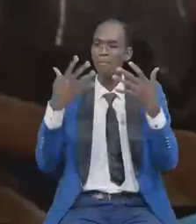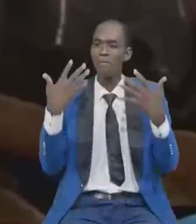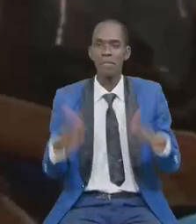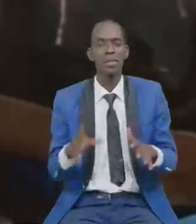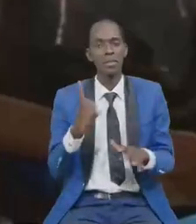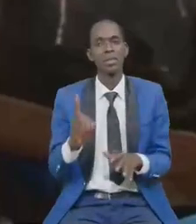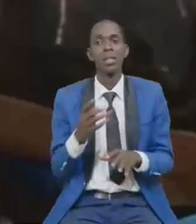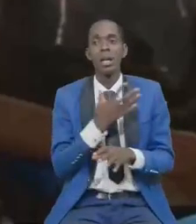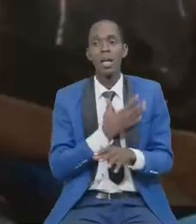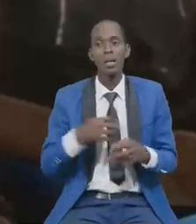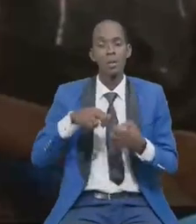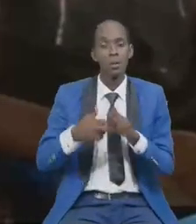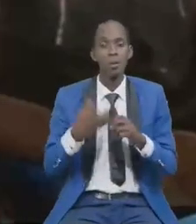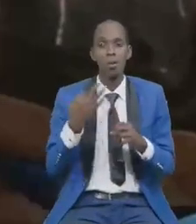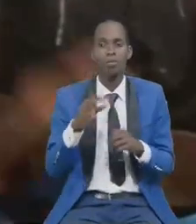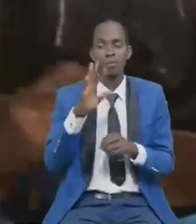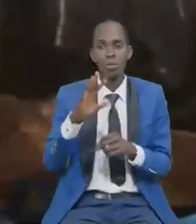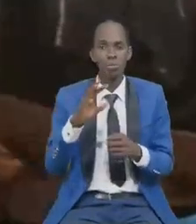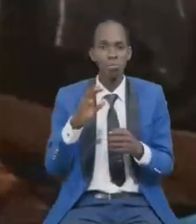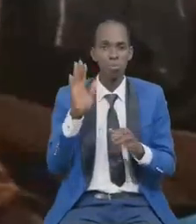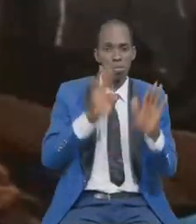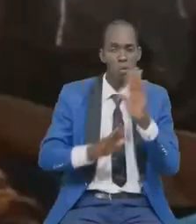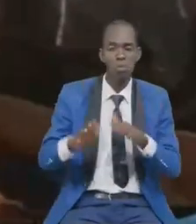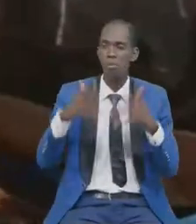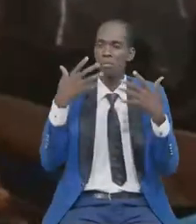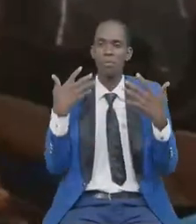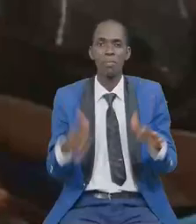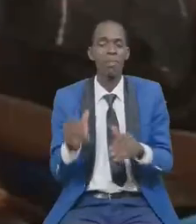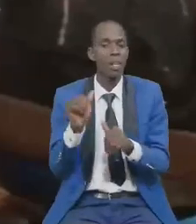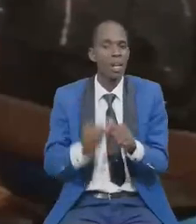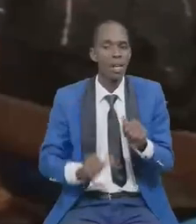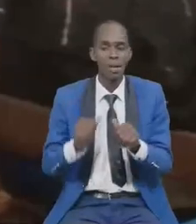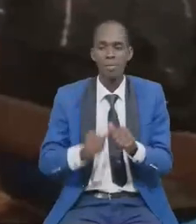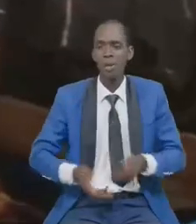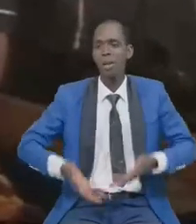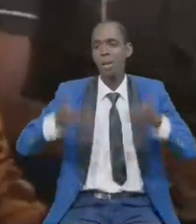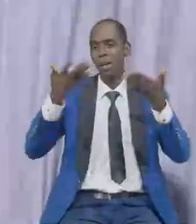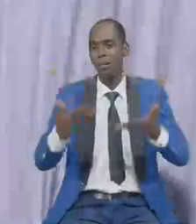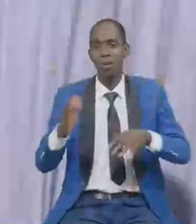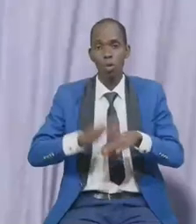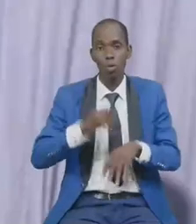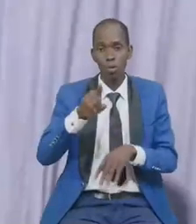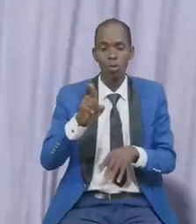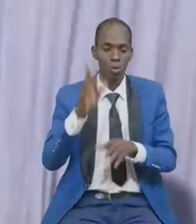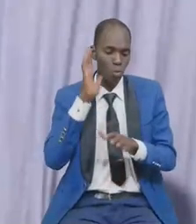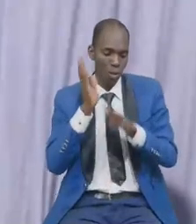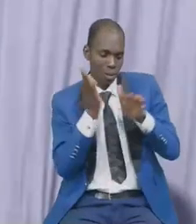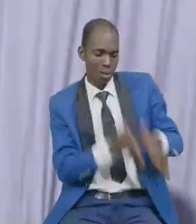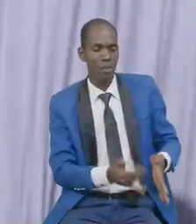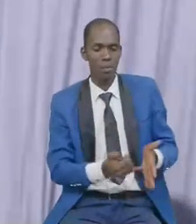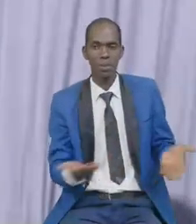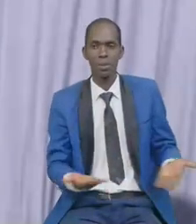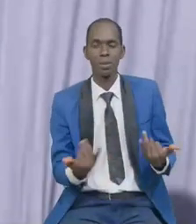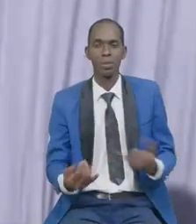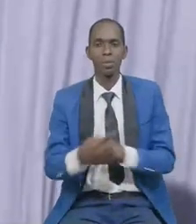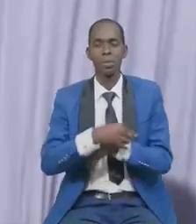de ta croix est terminé. Tout fardeau que tu portais, tu vas déposer ça aujourd'hui. Toute